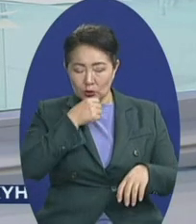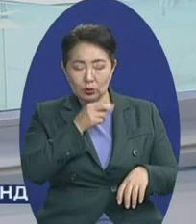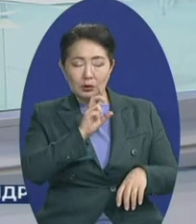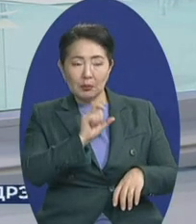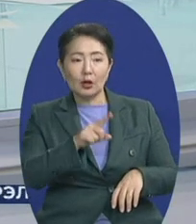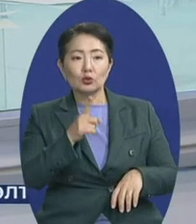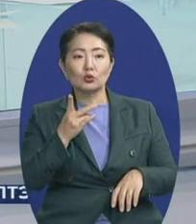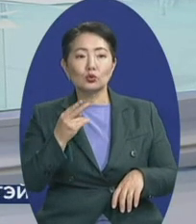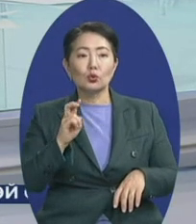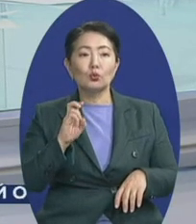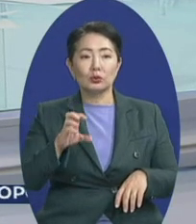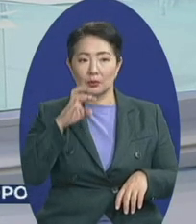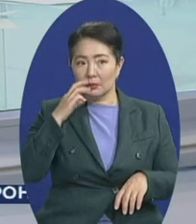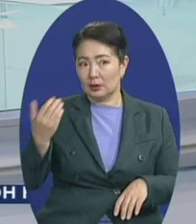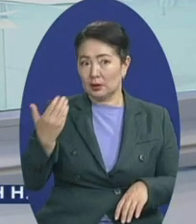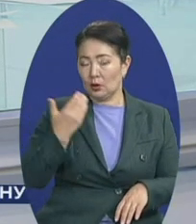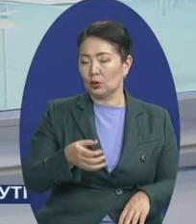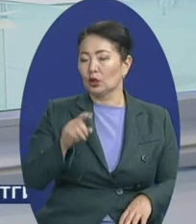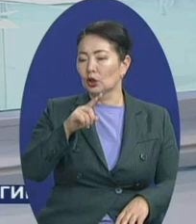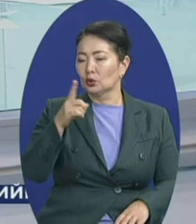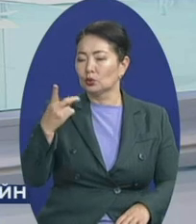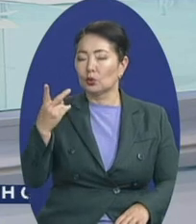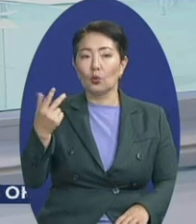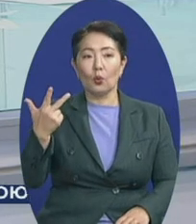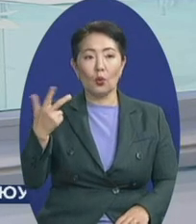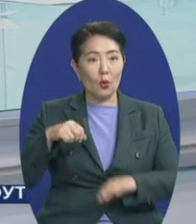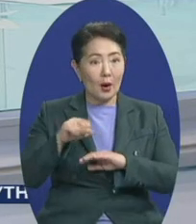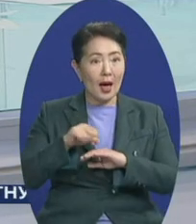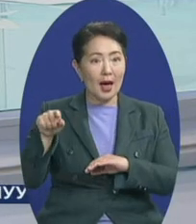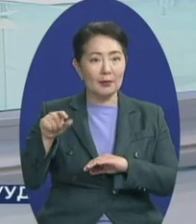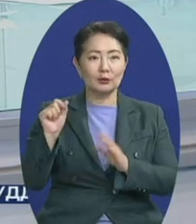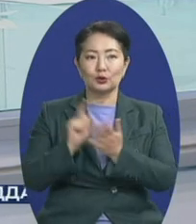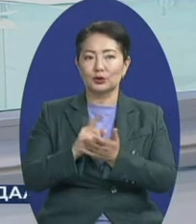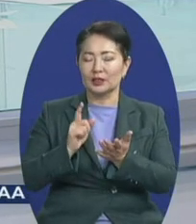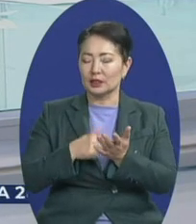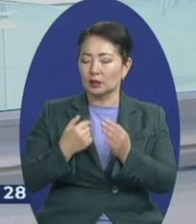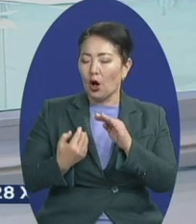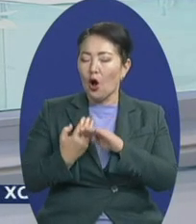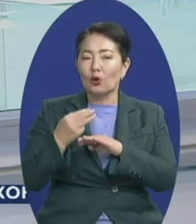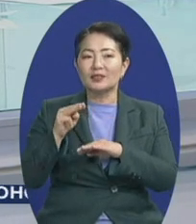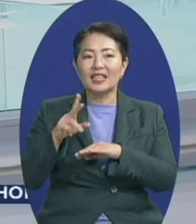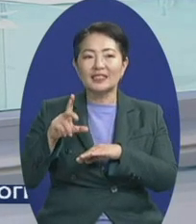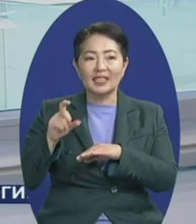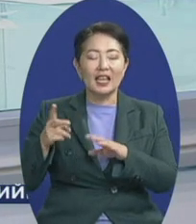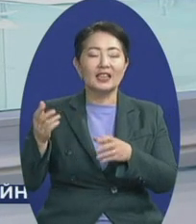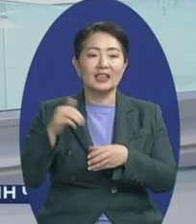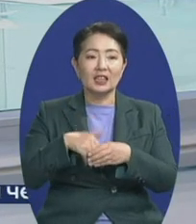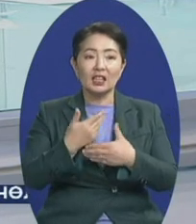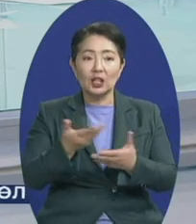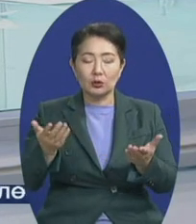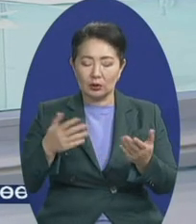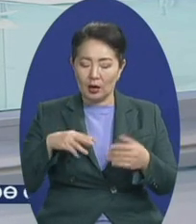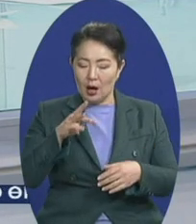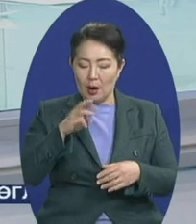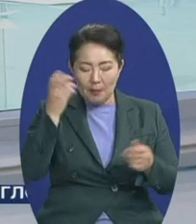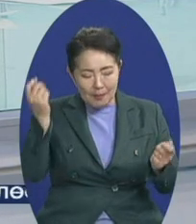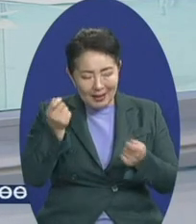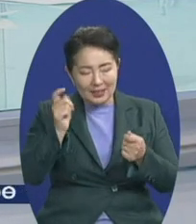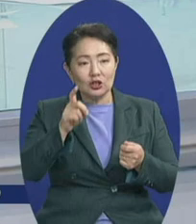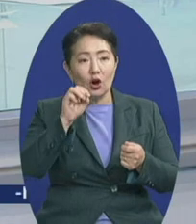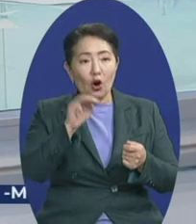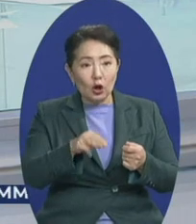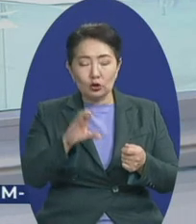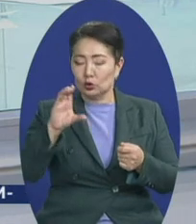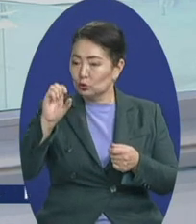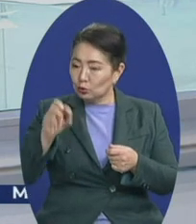дараах мэдээлэлүүдийг дамжуулж байна. За зүүн 3 аймагтаас нэг шаардлагатай зүйлснээс үүсгэжийн нийлүүлэл мөн одоо малчны хотноос сум суйрын хүрэх